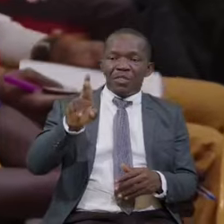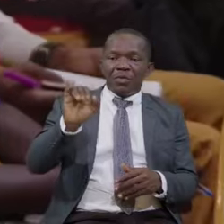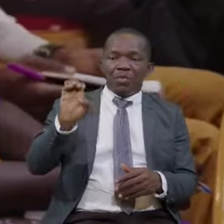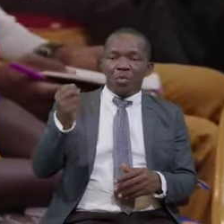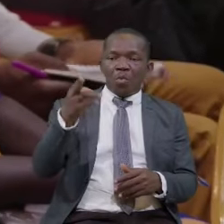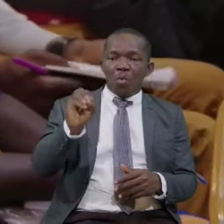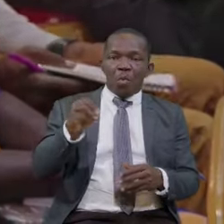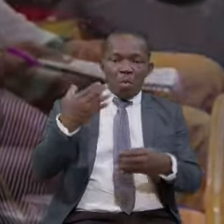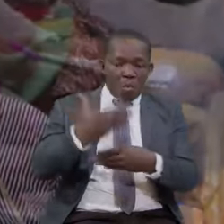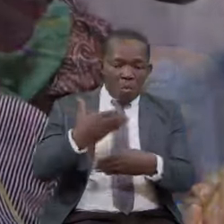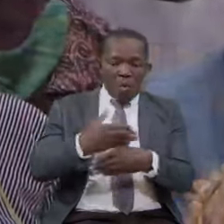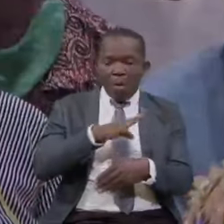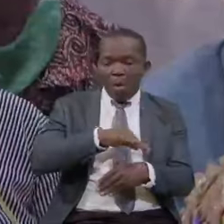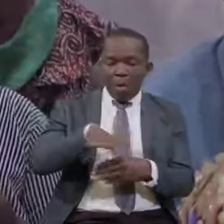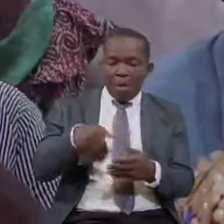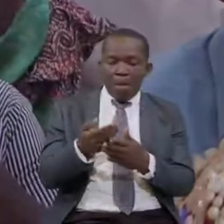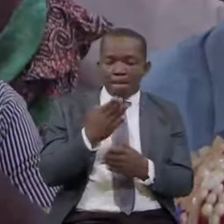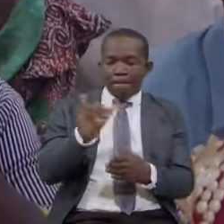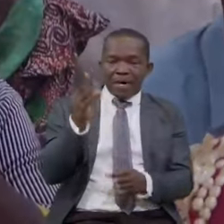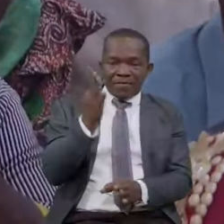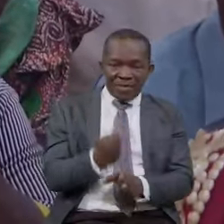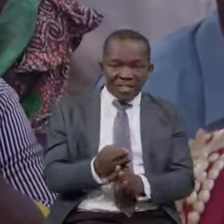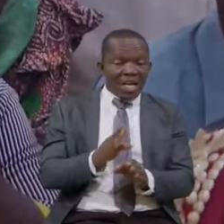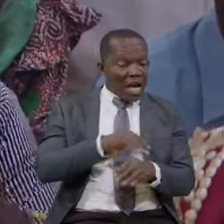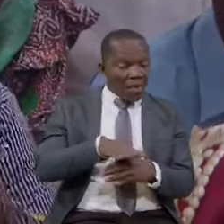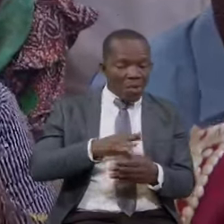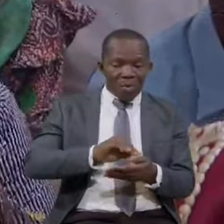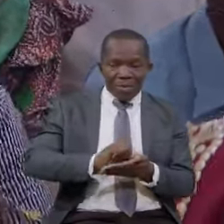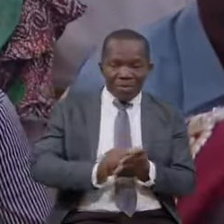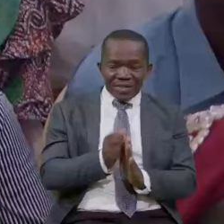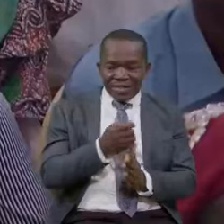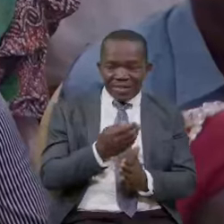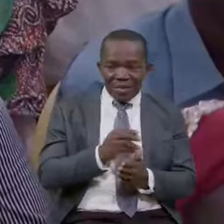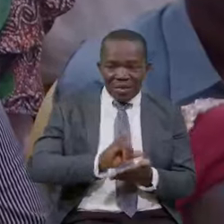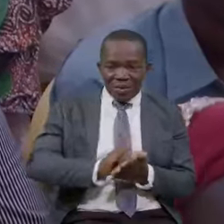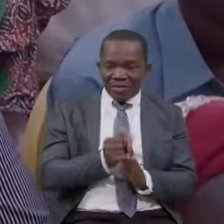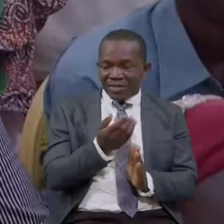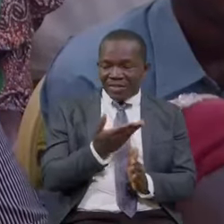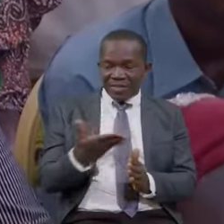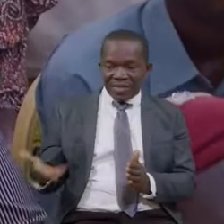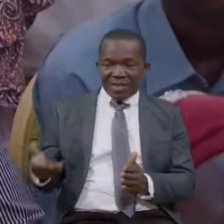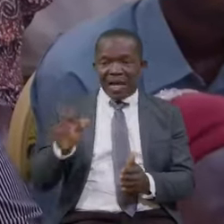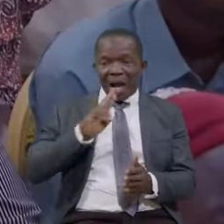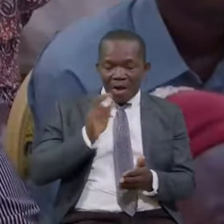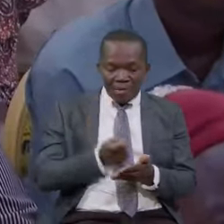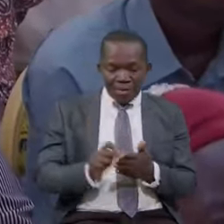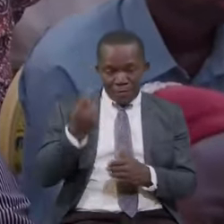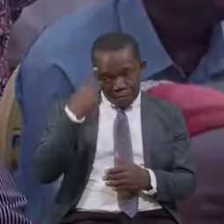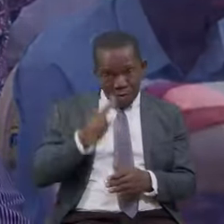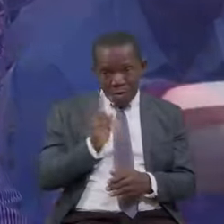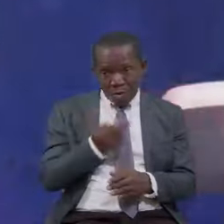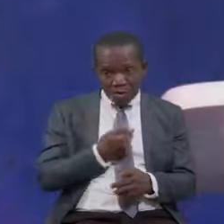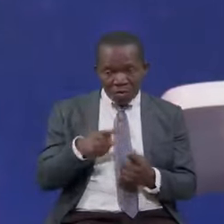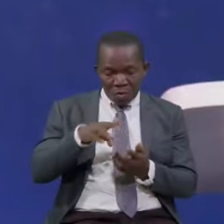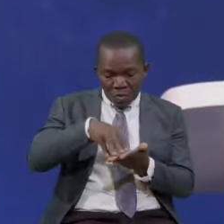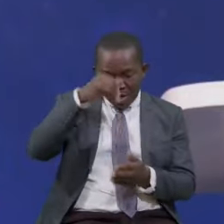foi et ces choses ont été écrites pour notre instruction pour que si nous pouvons croire au Seigneur il y aura plus de géants